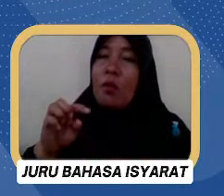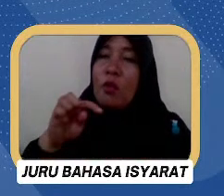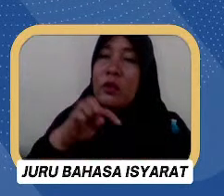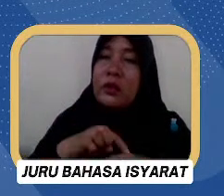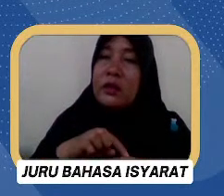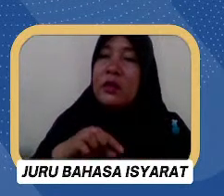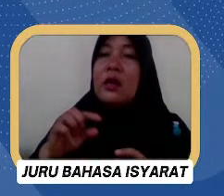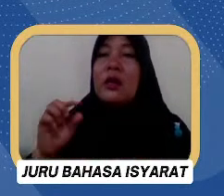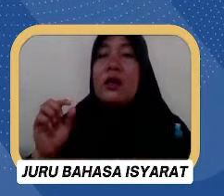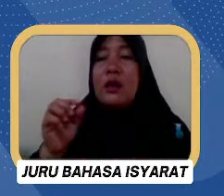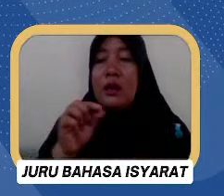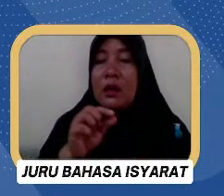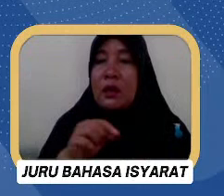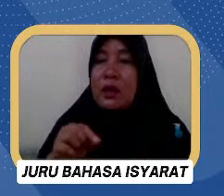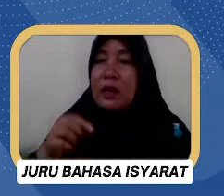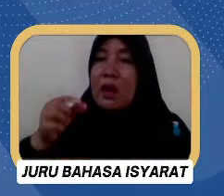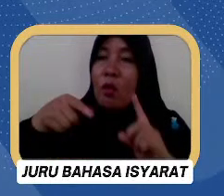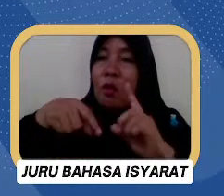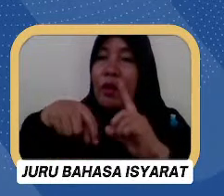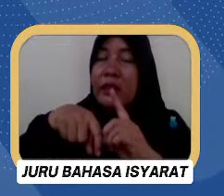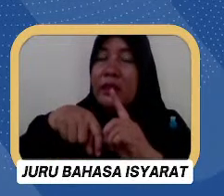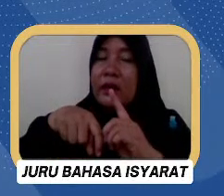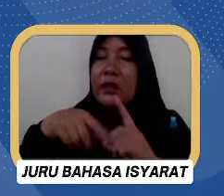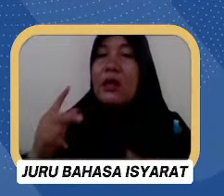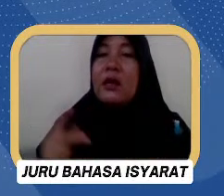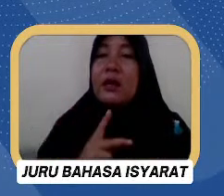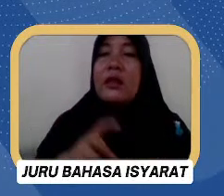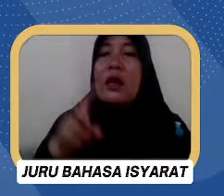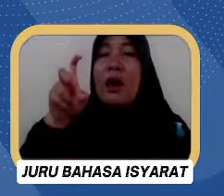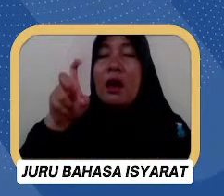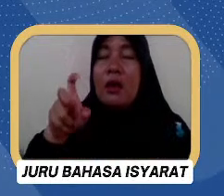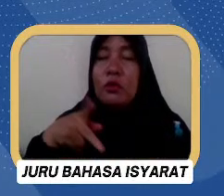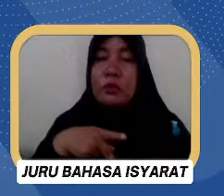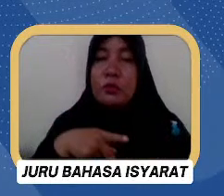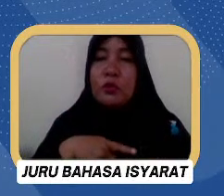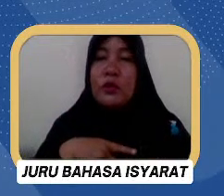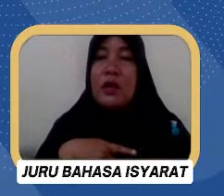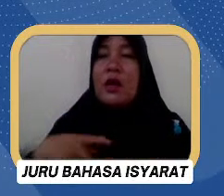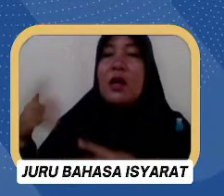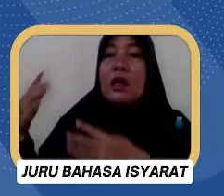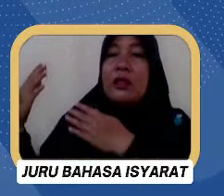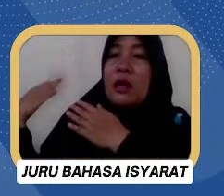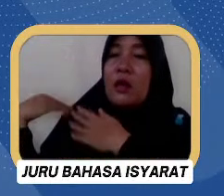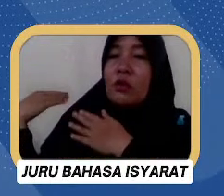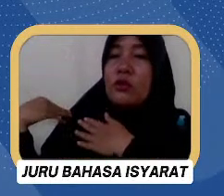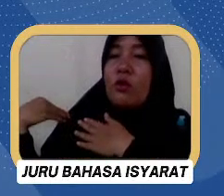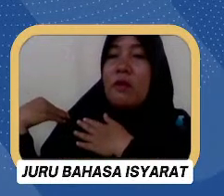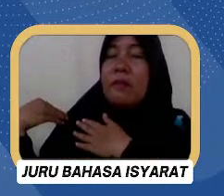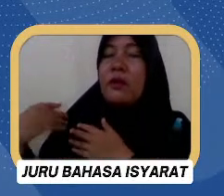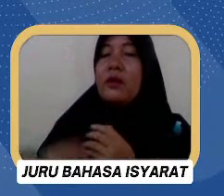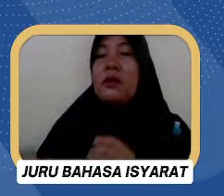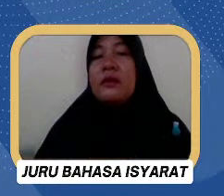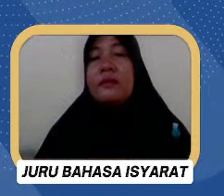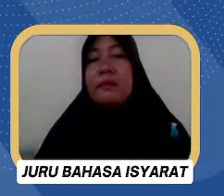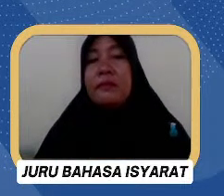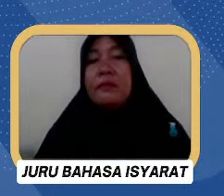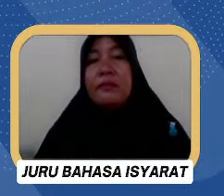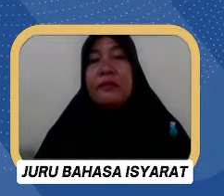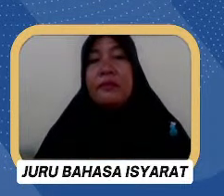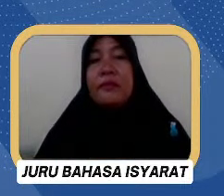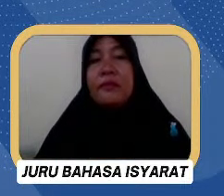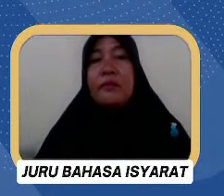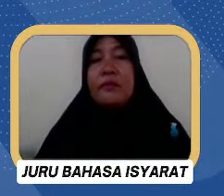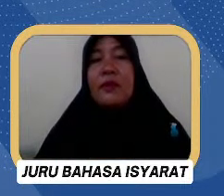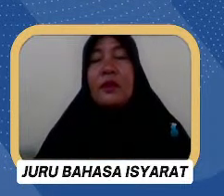sebagainya, harus kita bertanggung jawab secara gentleman dalam bermedia. Sehingga berusaha